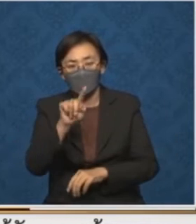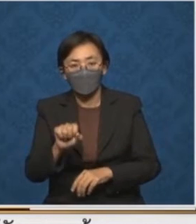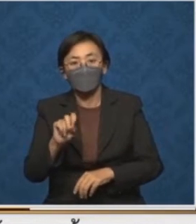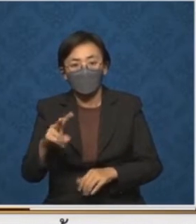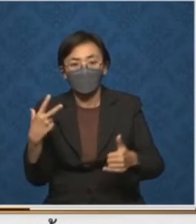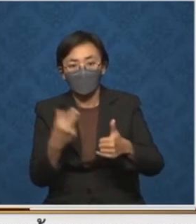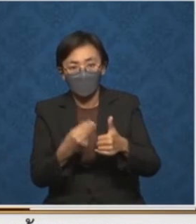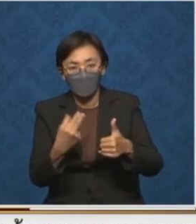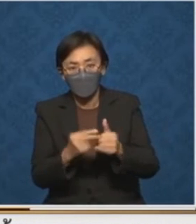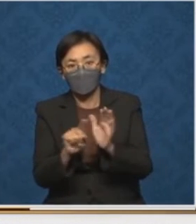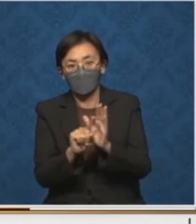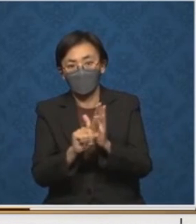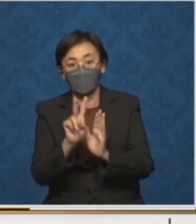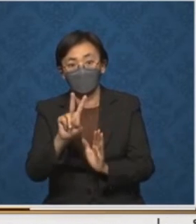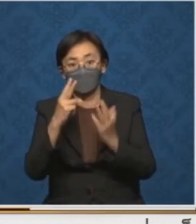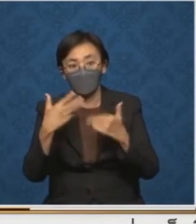ไปดูแผ่นต่ไปครับ